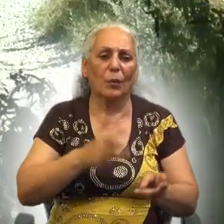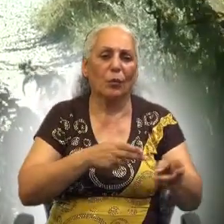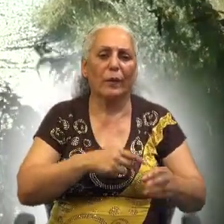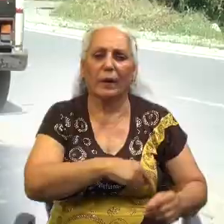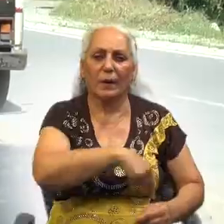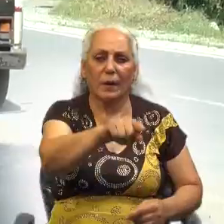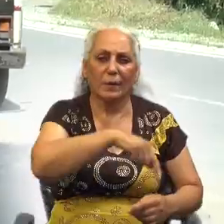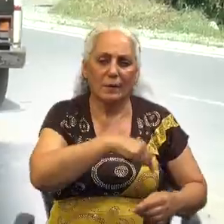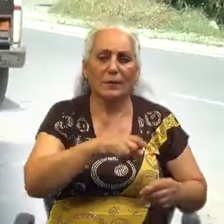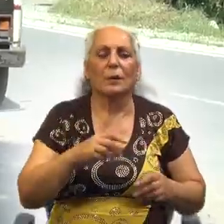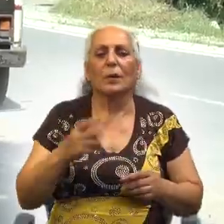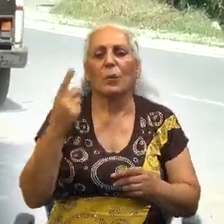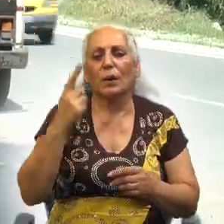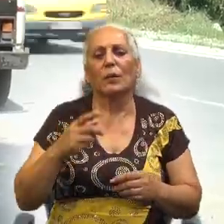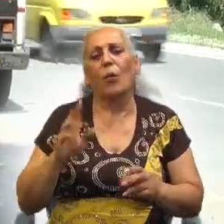ոմանք Վանաձորում։